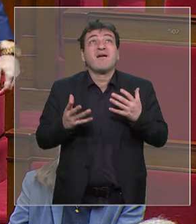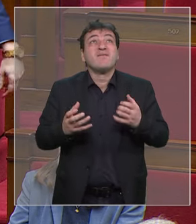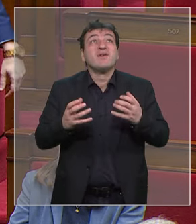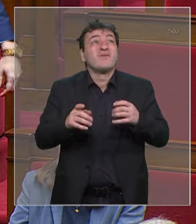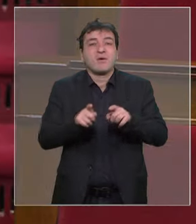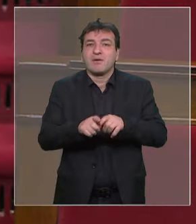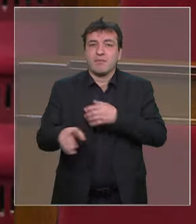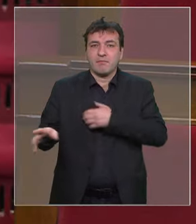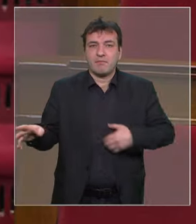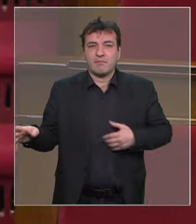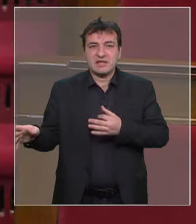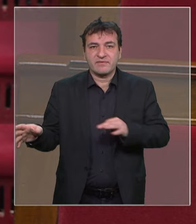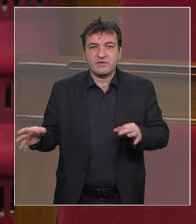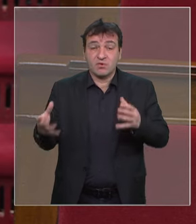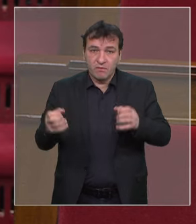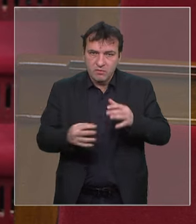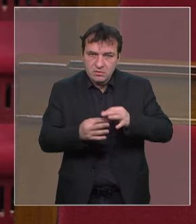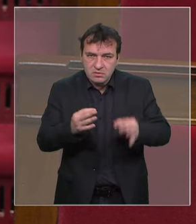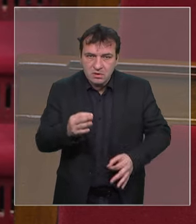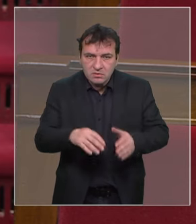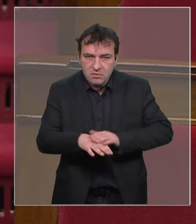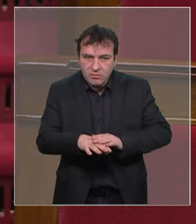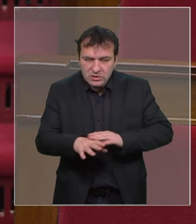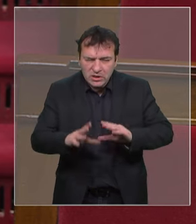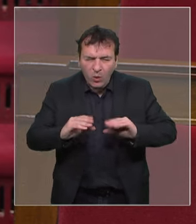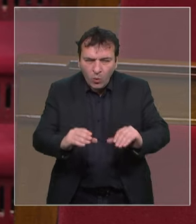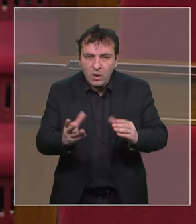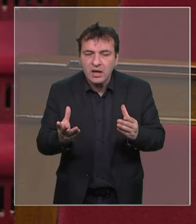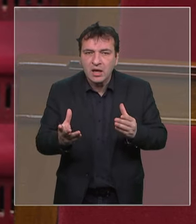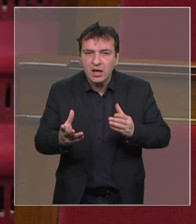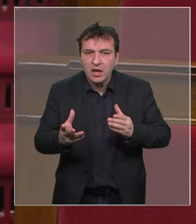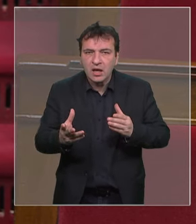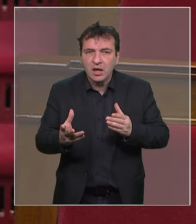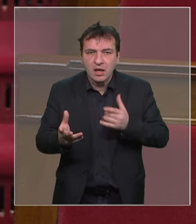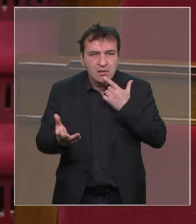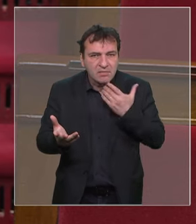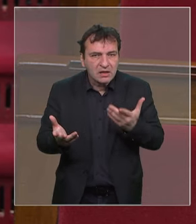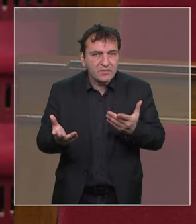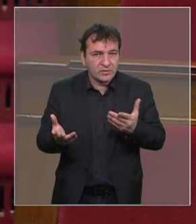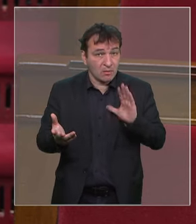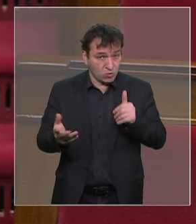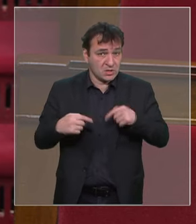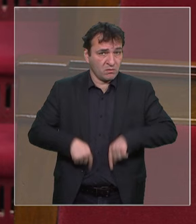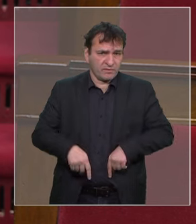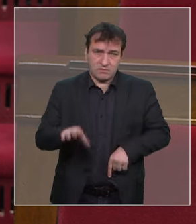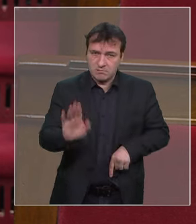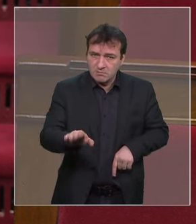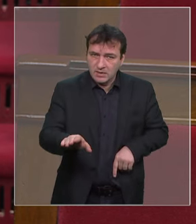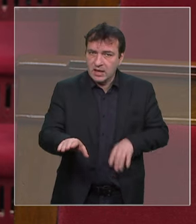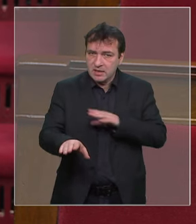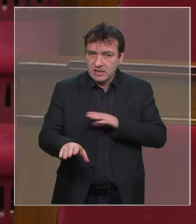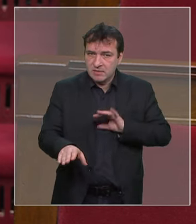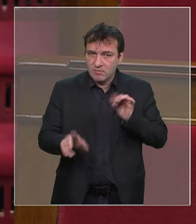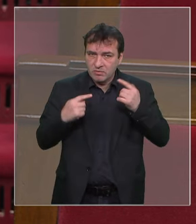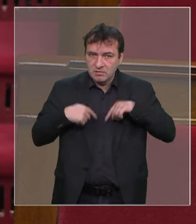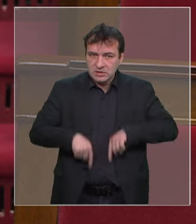France, je veux ici parler de solutions politiques concrètes. C'est pourquoi j'interpelle le gouvernement. Madame la Première